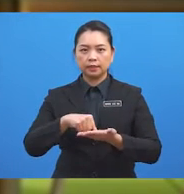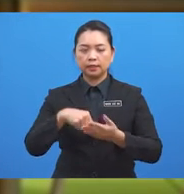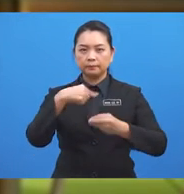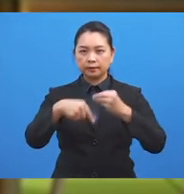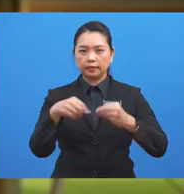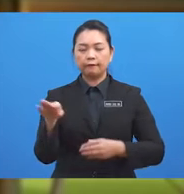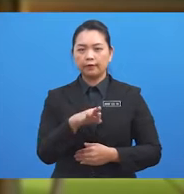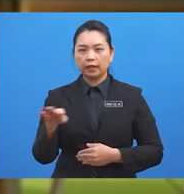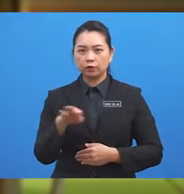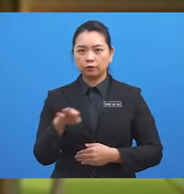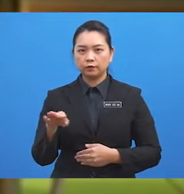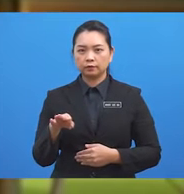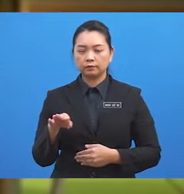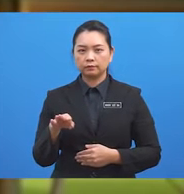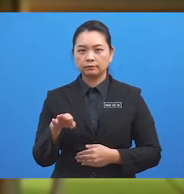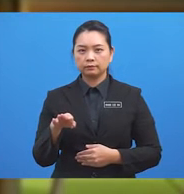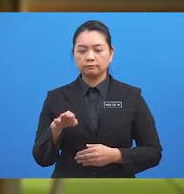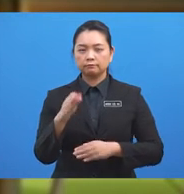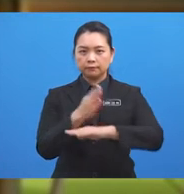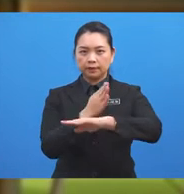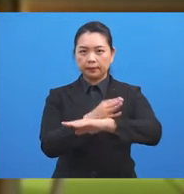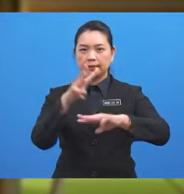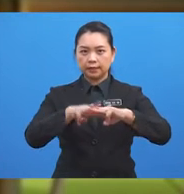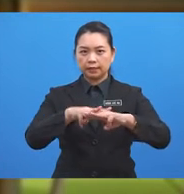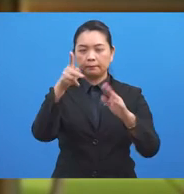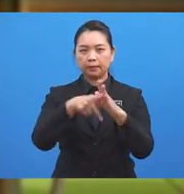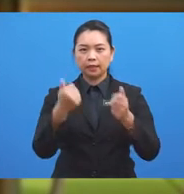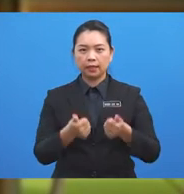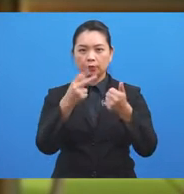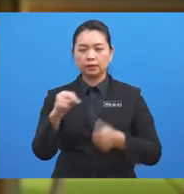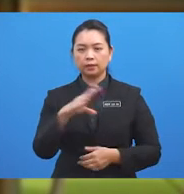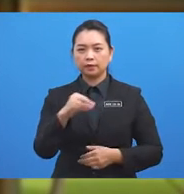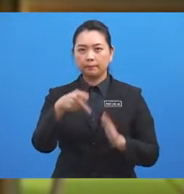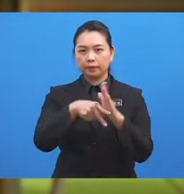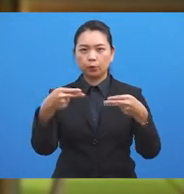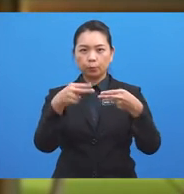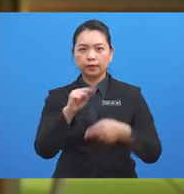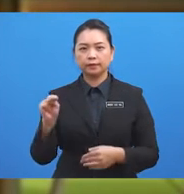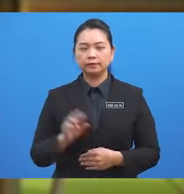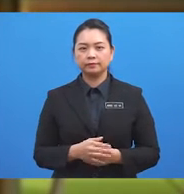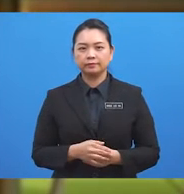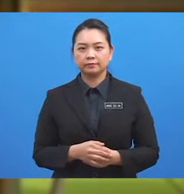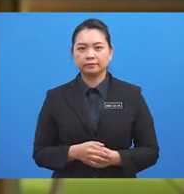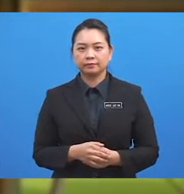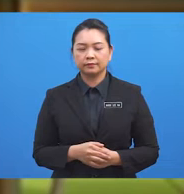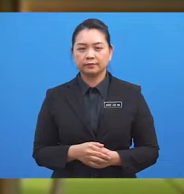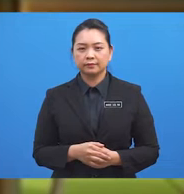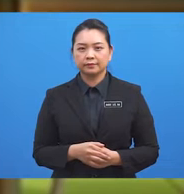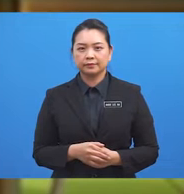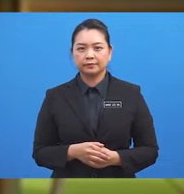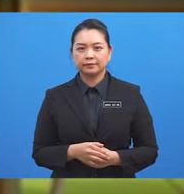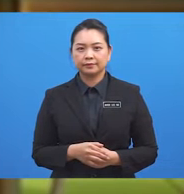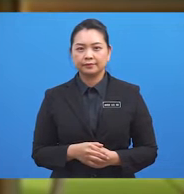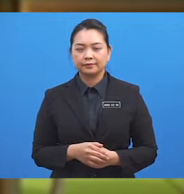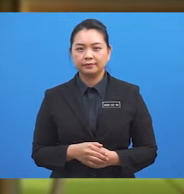mengenai faktor-faktor perkembangan jaringan pengangkutan dan perhubungan.